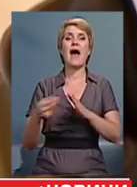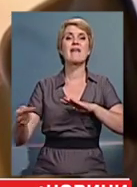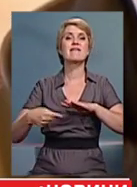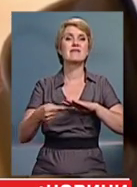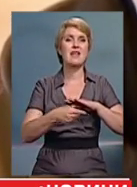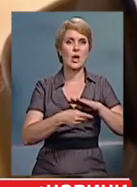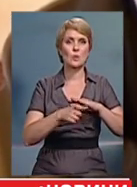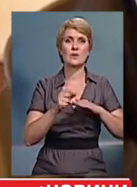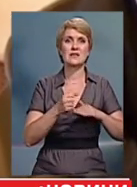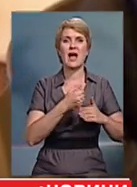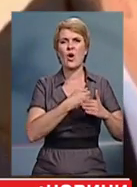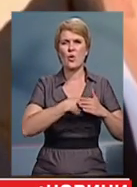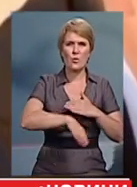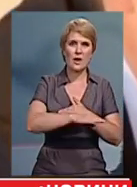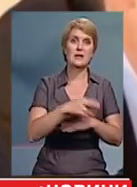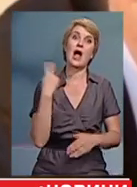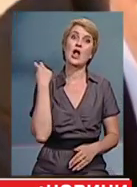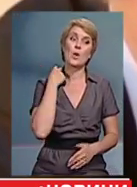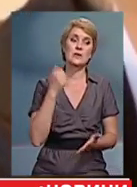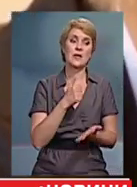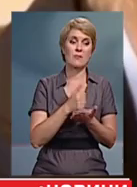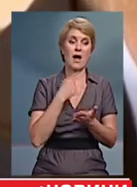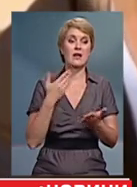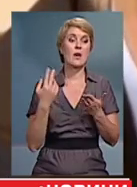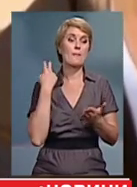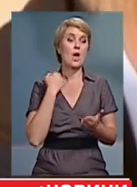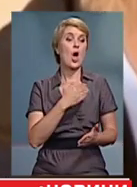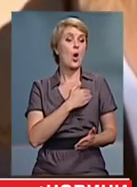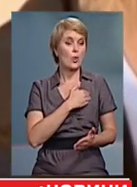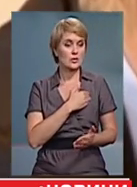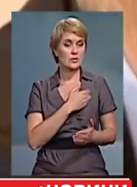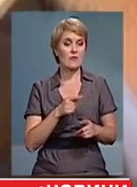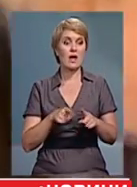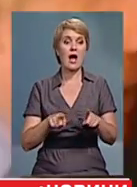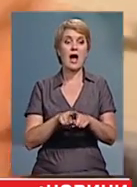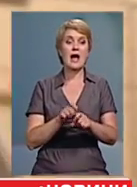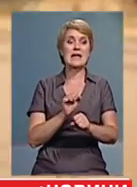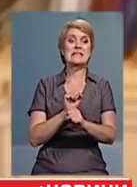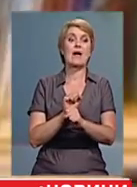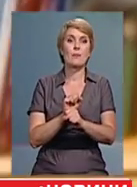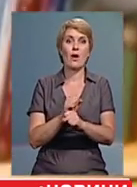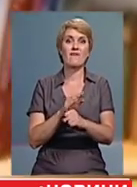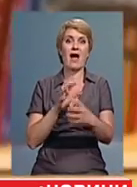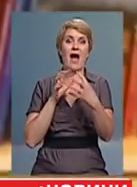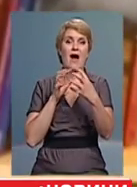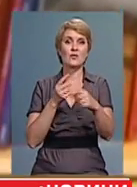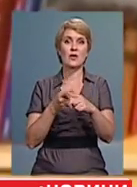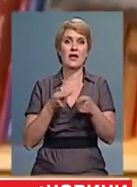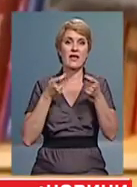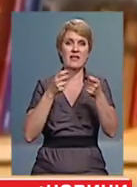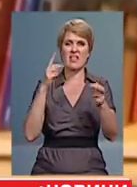Джонсон, каже, якщо британці захочуть залишитися в євроспільноті, вони ніби опиняться заблокованими в авто, яке їде в неправильному